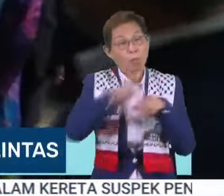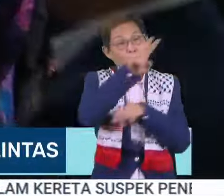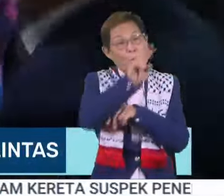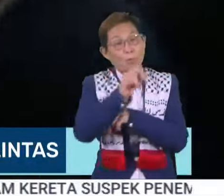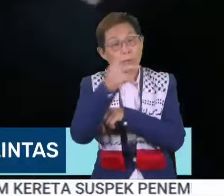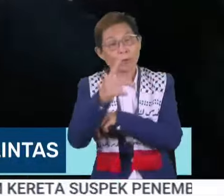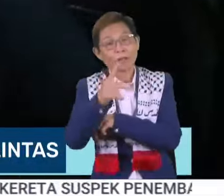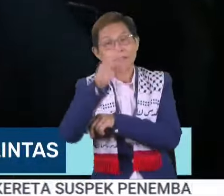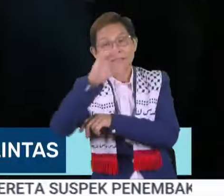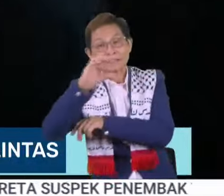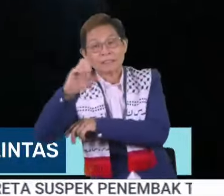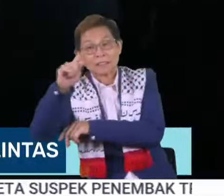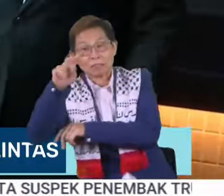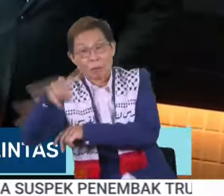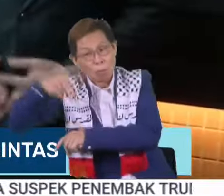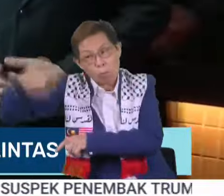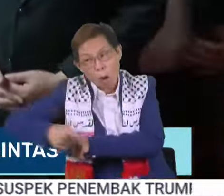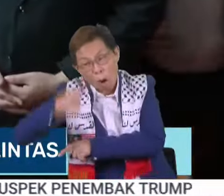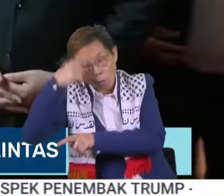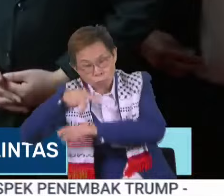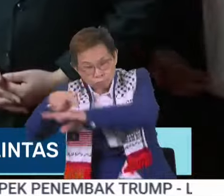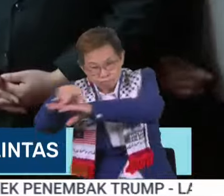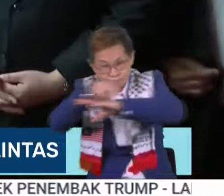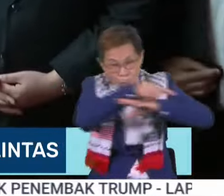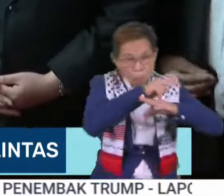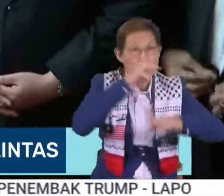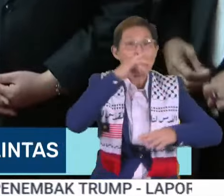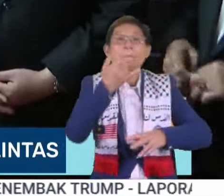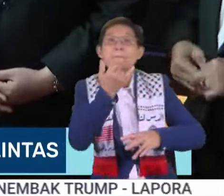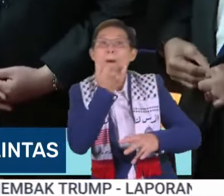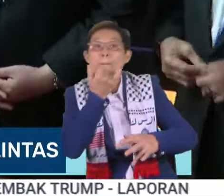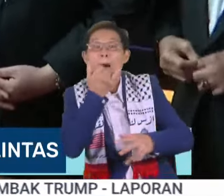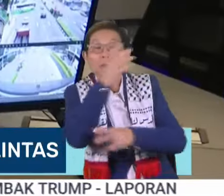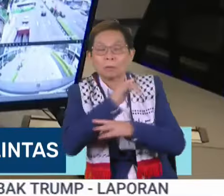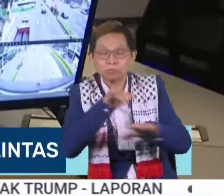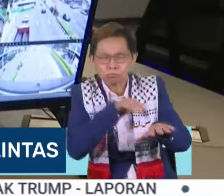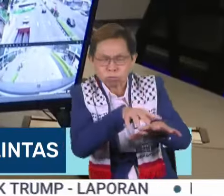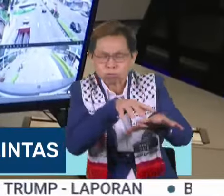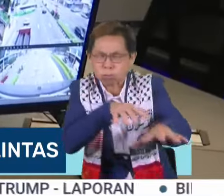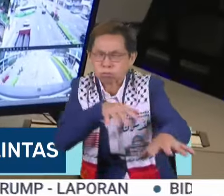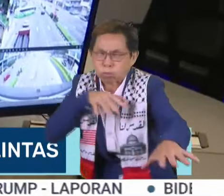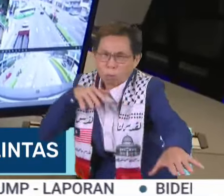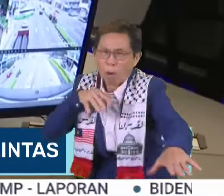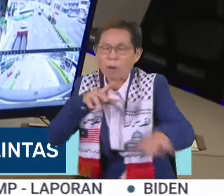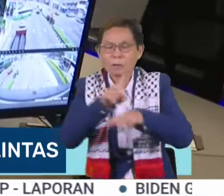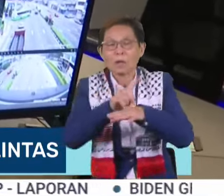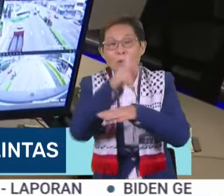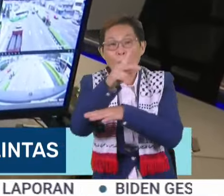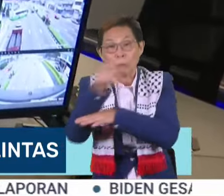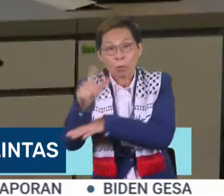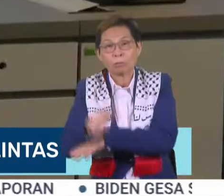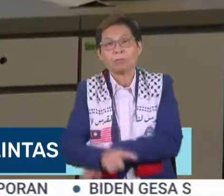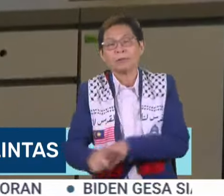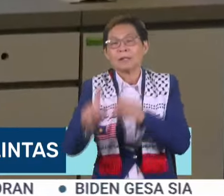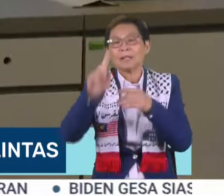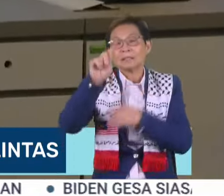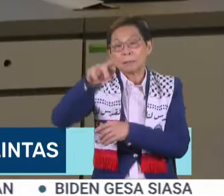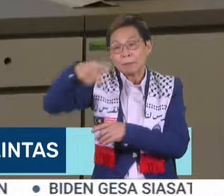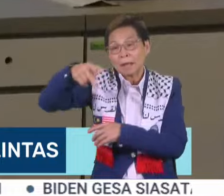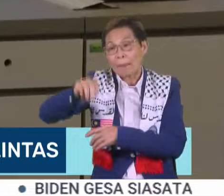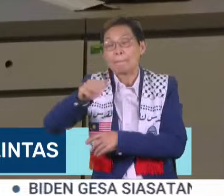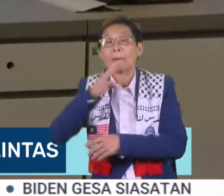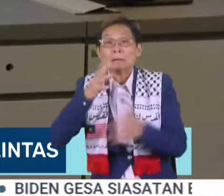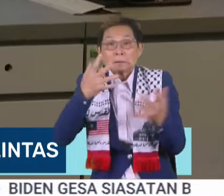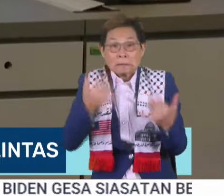Sekurang-kurangnya 20,000 CCTV diperlukan untuk pantau kes jenayah dan kesesakan jalan raya di ibu negara. Timbalan Perdana Menteri